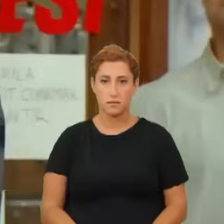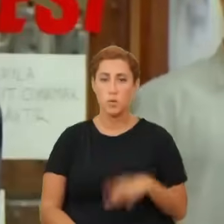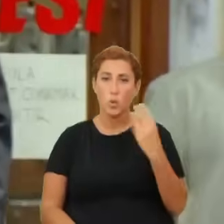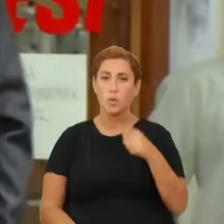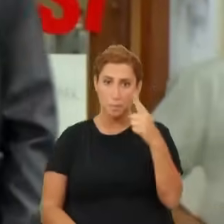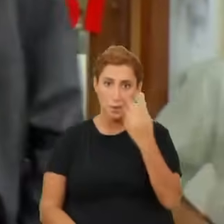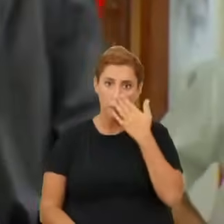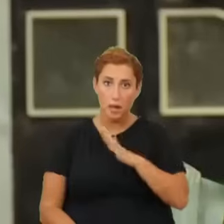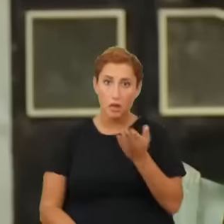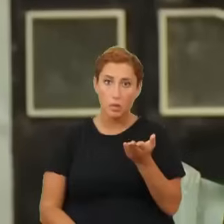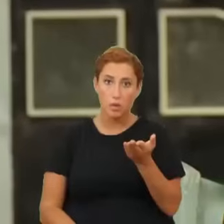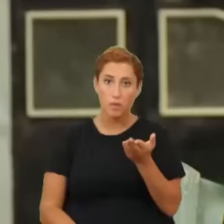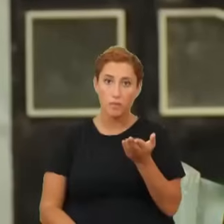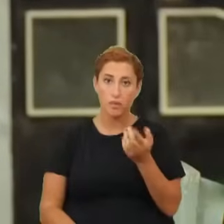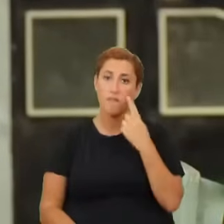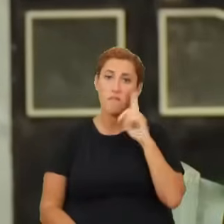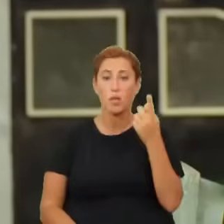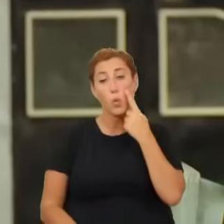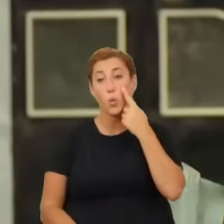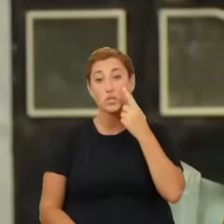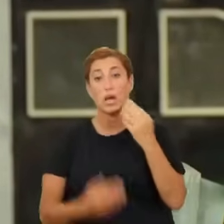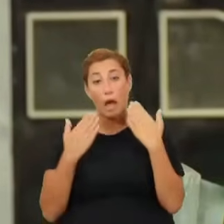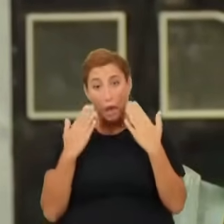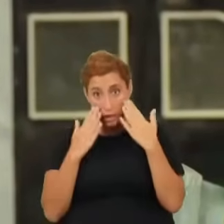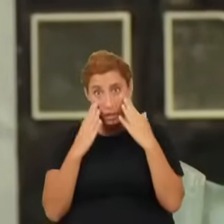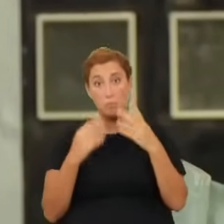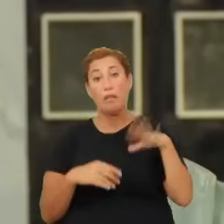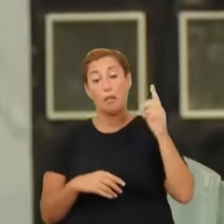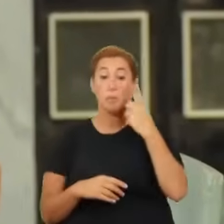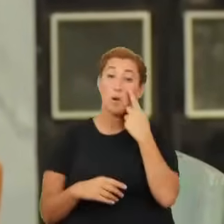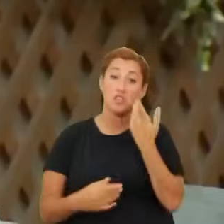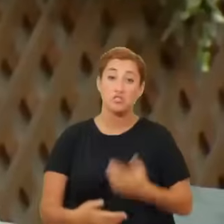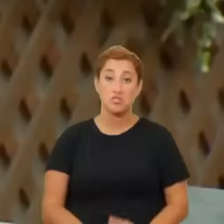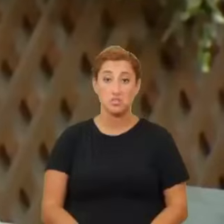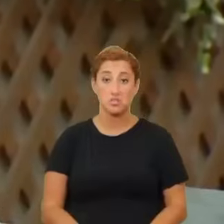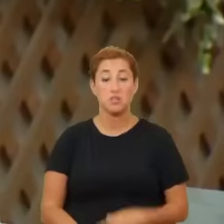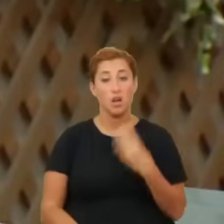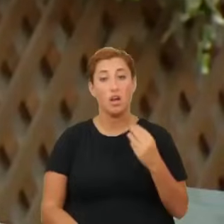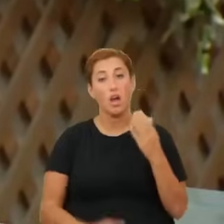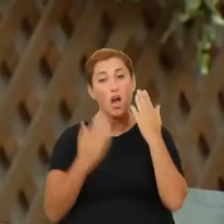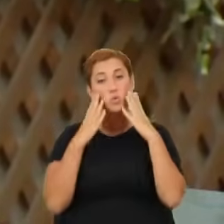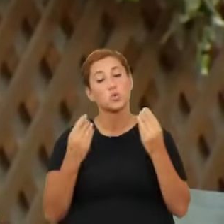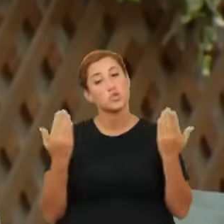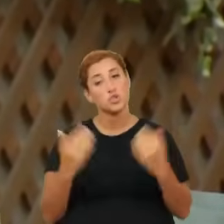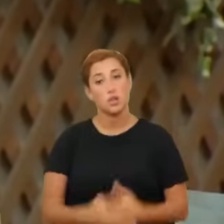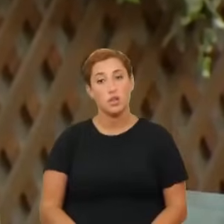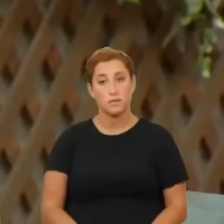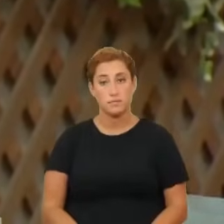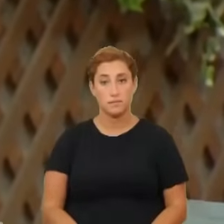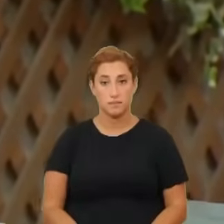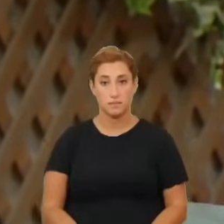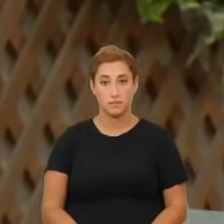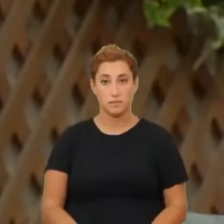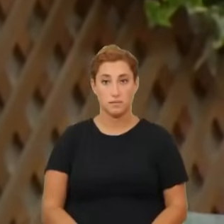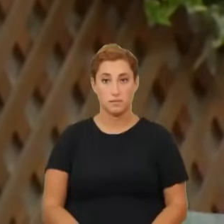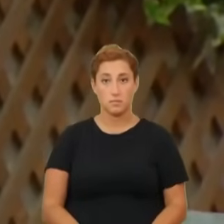Hayırdır ya sen birini mi bekliyorsun? Vallahi göreceğiz işte hayırlı mı değil mi? Göreceğiz. İyiyim hadi. Hayırlısı olur inşallah.